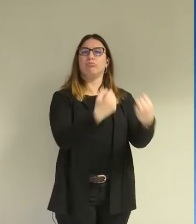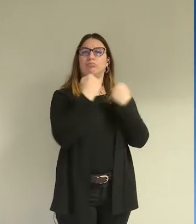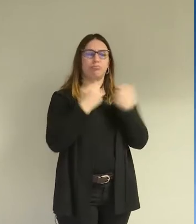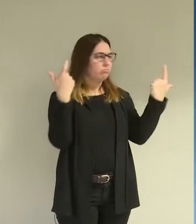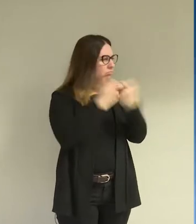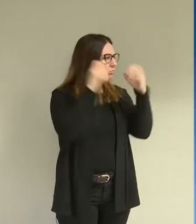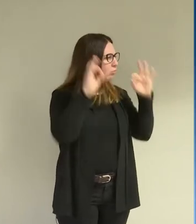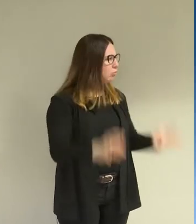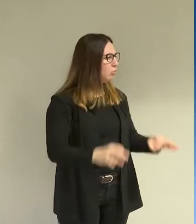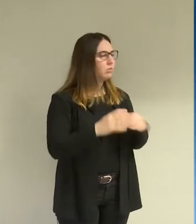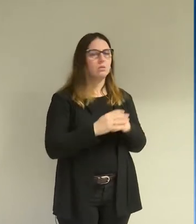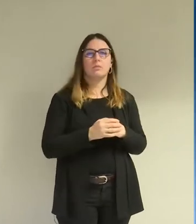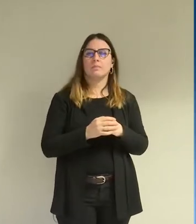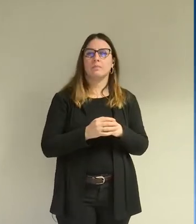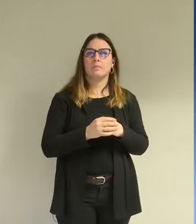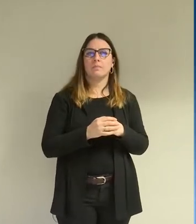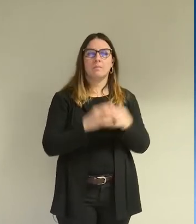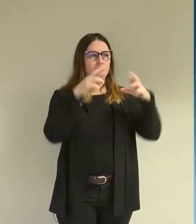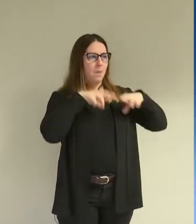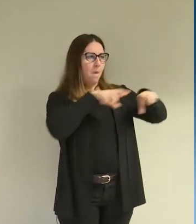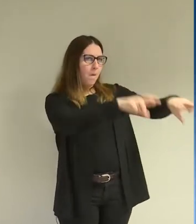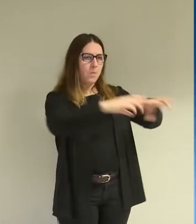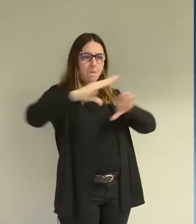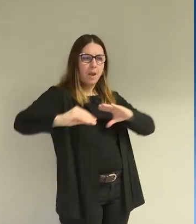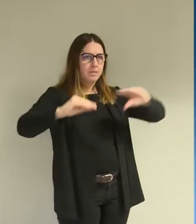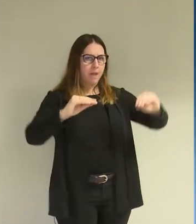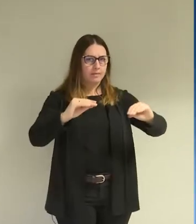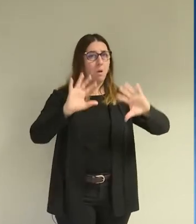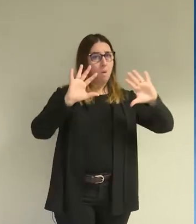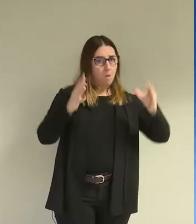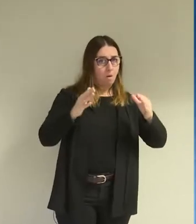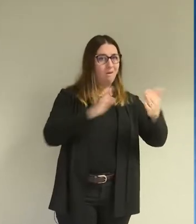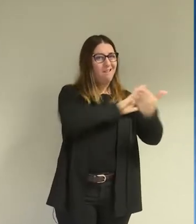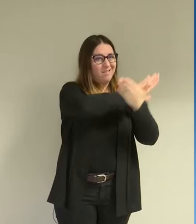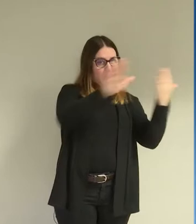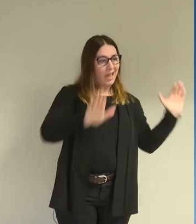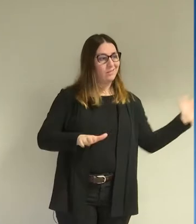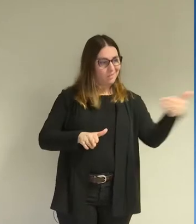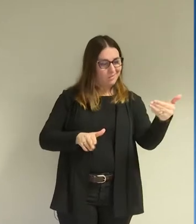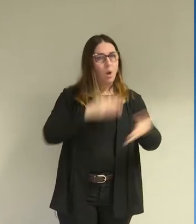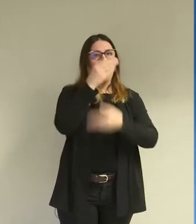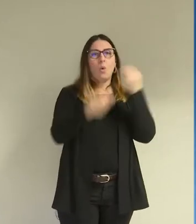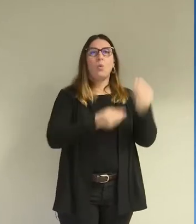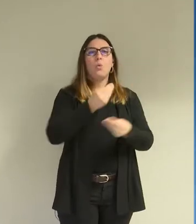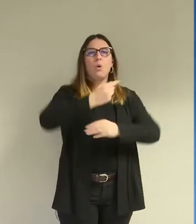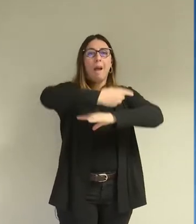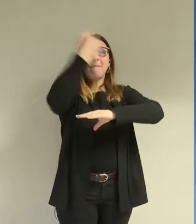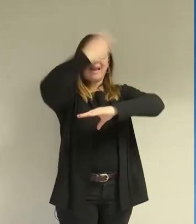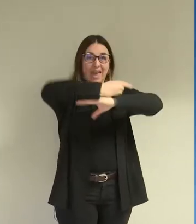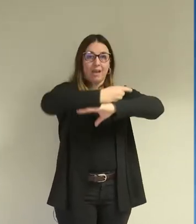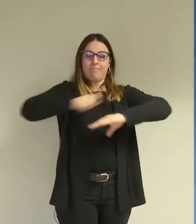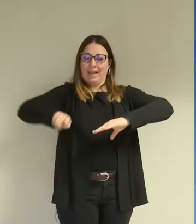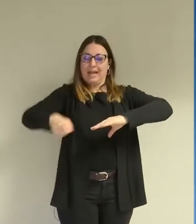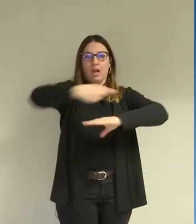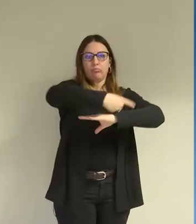selon des dispositions des rues cet accès se fait soit directement soit en disposant de la clé lorsqu une barrière est en place pour